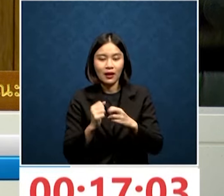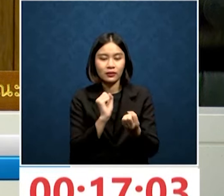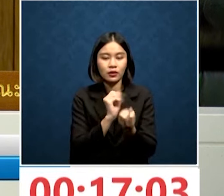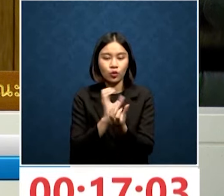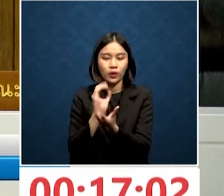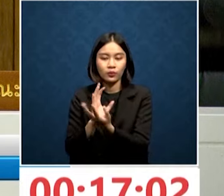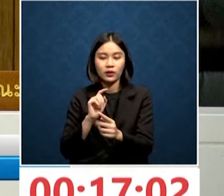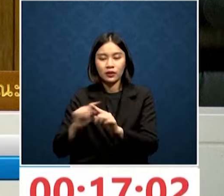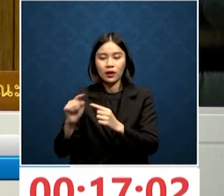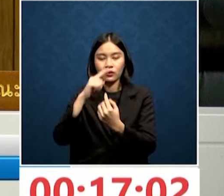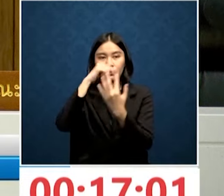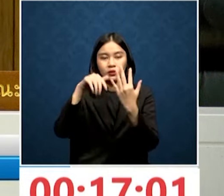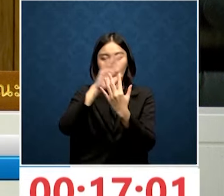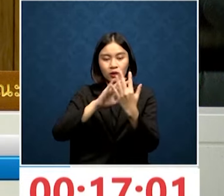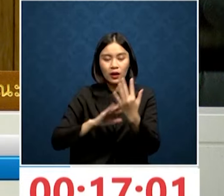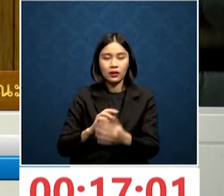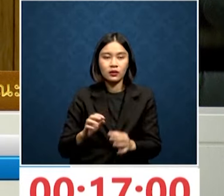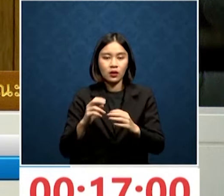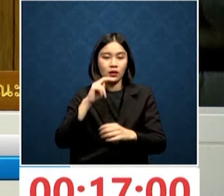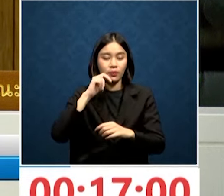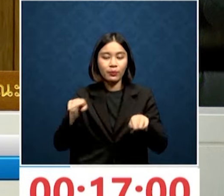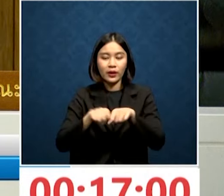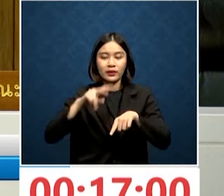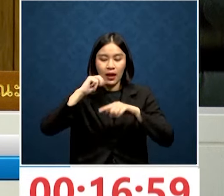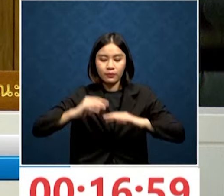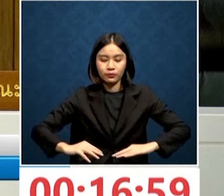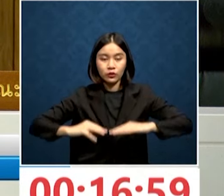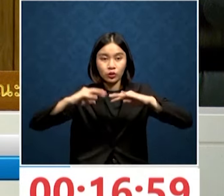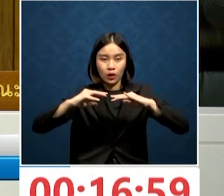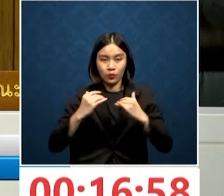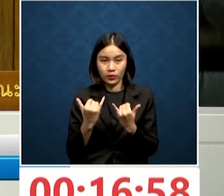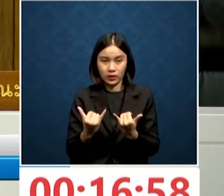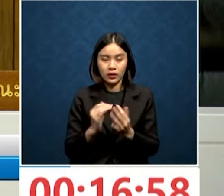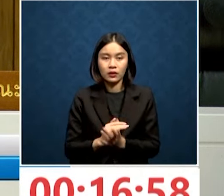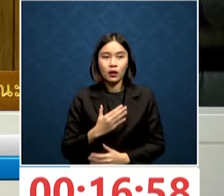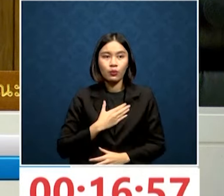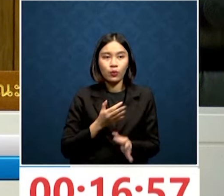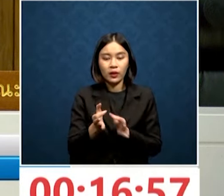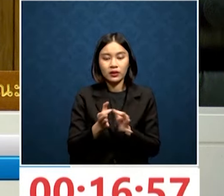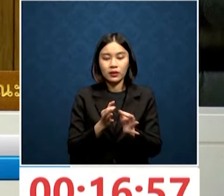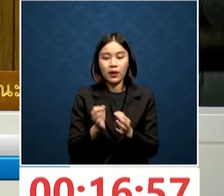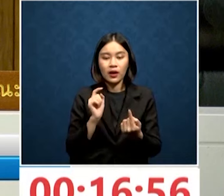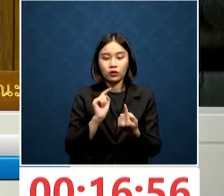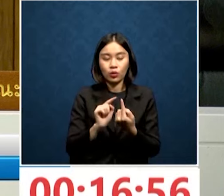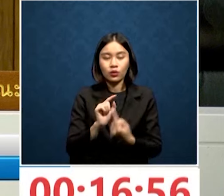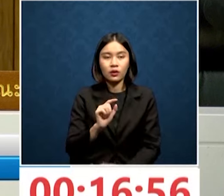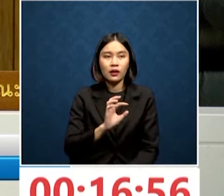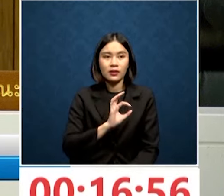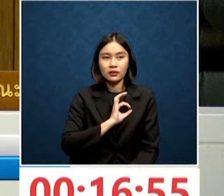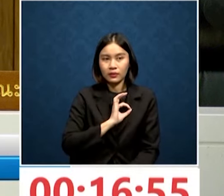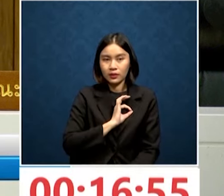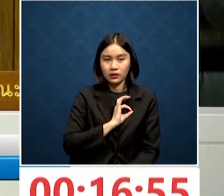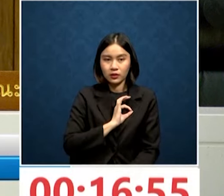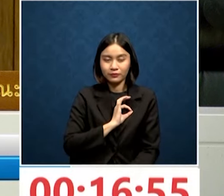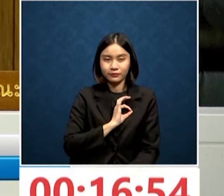มีขึ้นในประเทศไทยโดยเฉพาะเรื่องอุทกภัยในวันนี้ในเบื้องต้นนั้นผมขออนุญาตกราบเรียนท่านประธานเพื่อให้ท่านสมาชิก